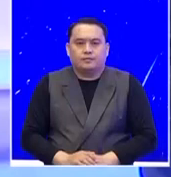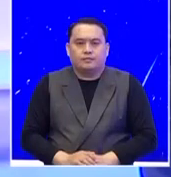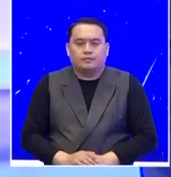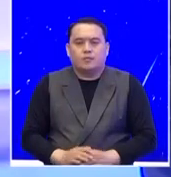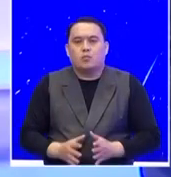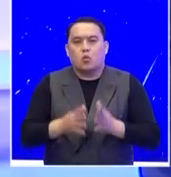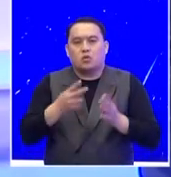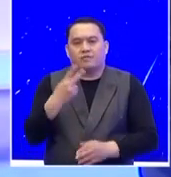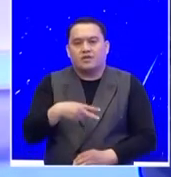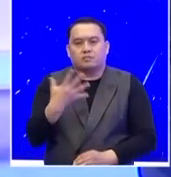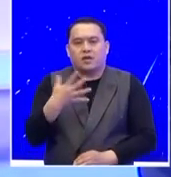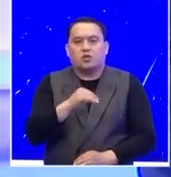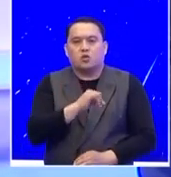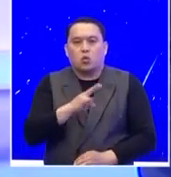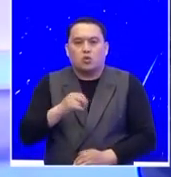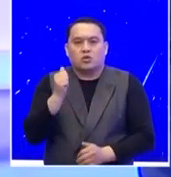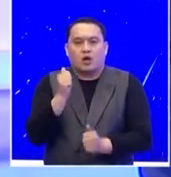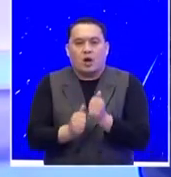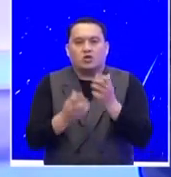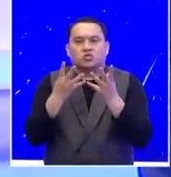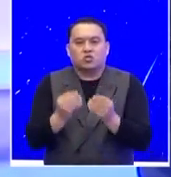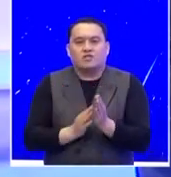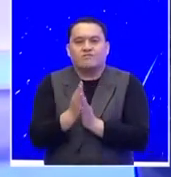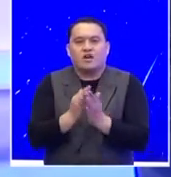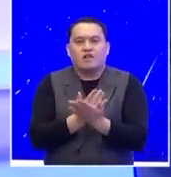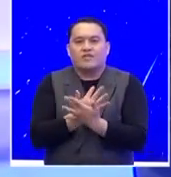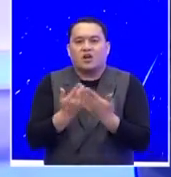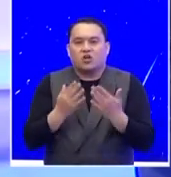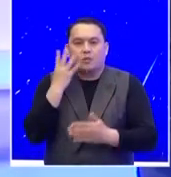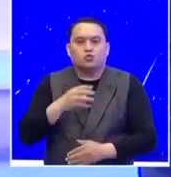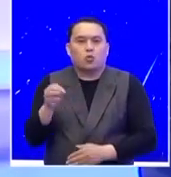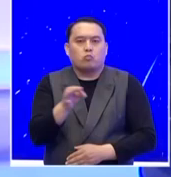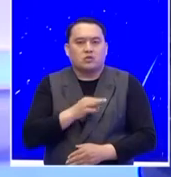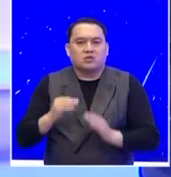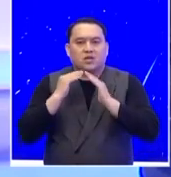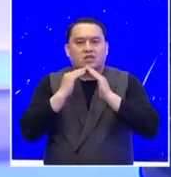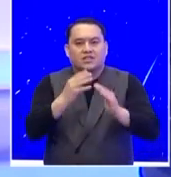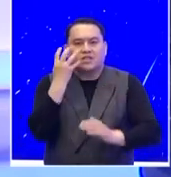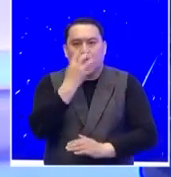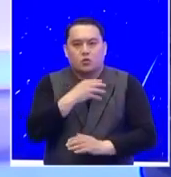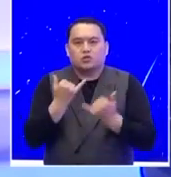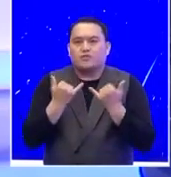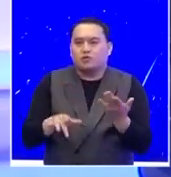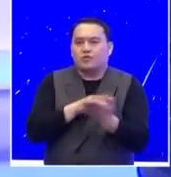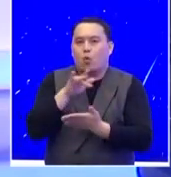Больше 25 тонн овощей каждый день выращивают в одной из алматинских теплиц. Несмотря на ситуацию